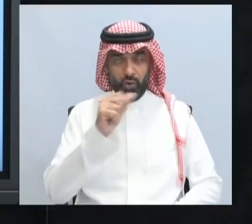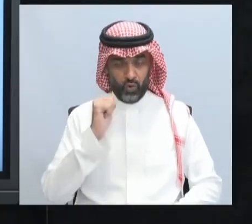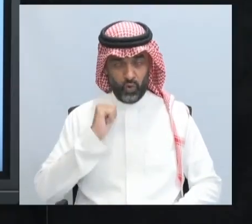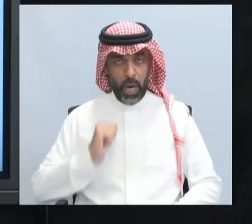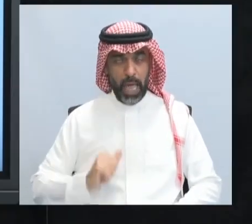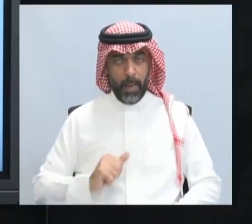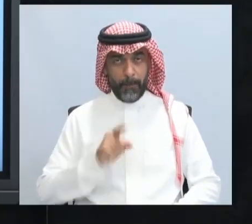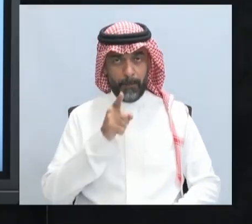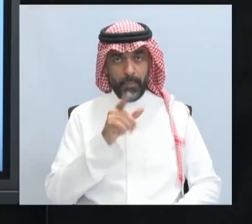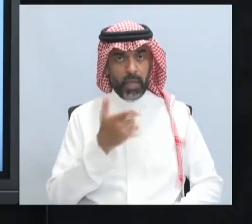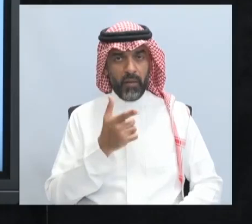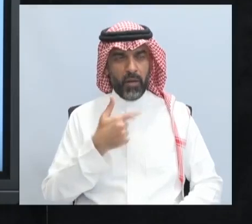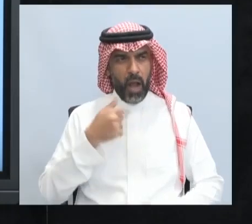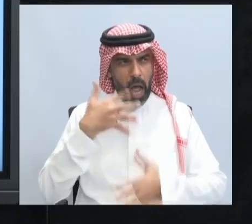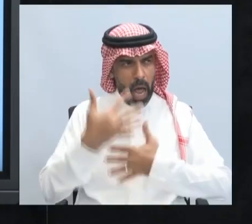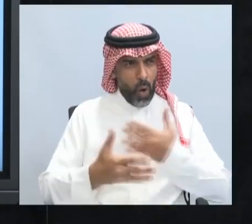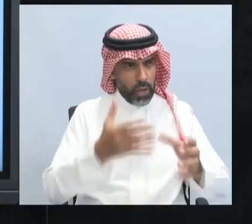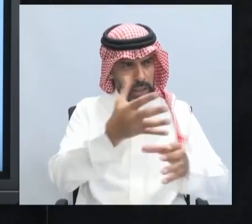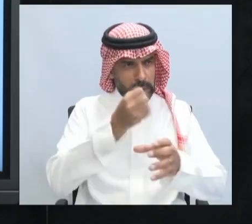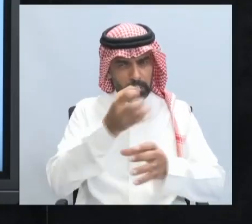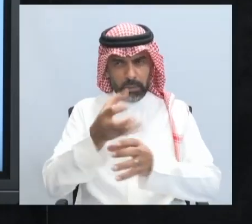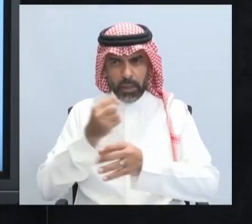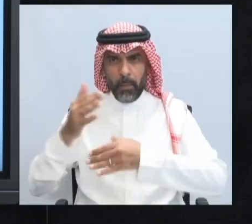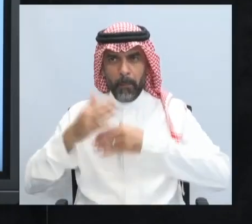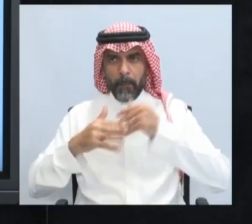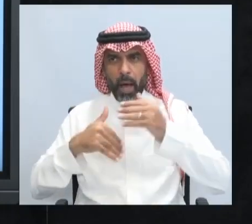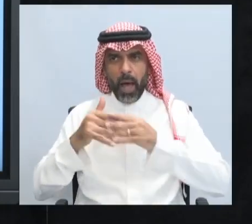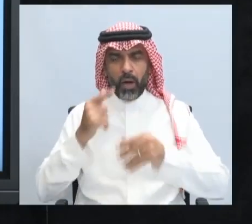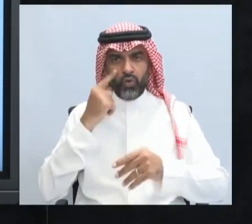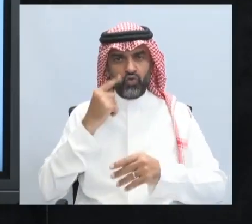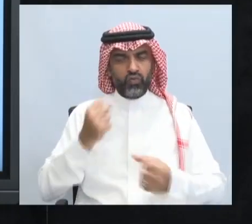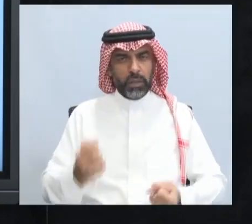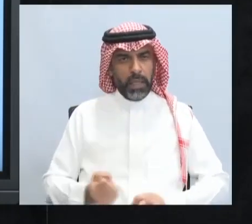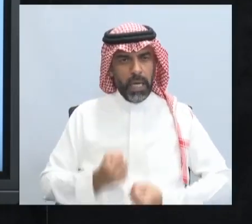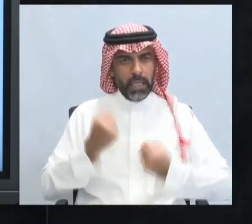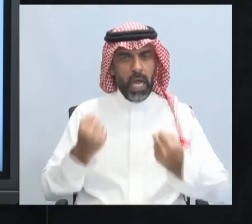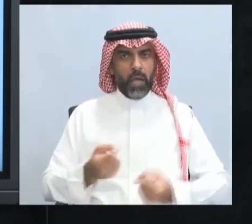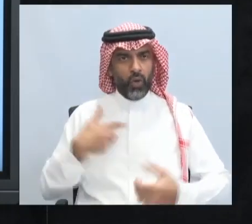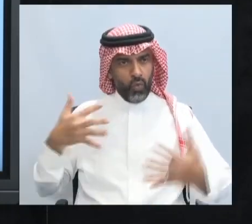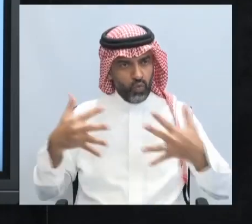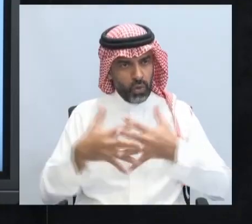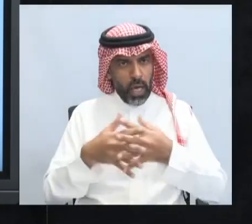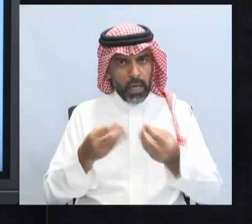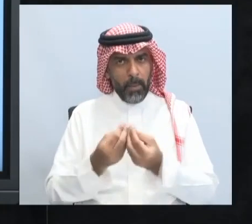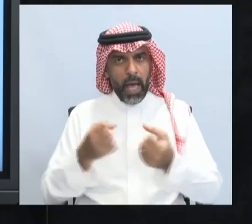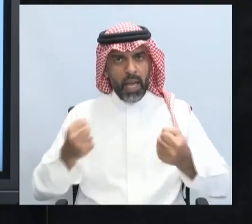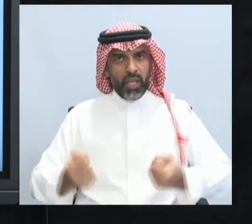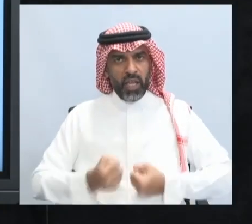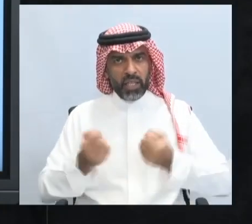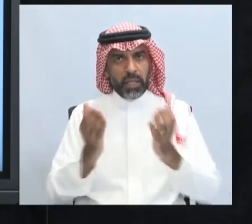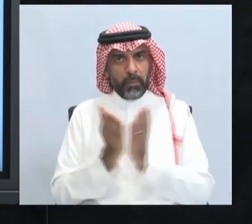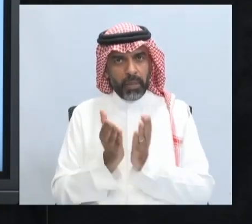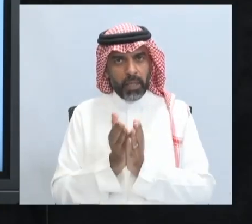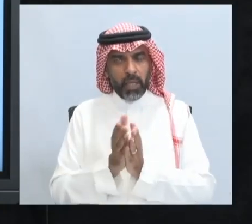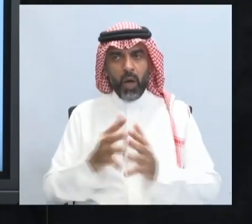هذا الامر نكتسب المهارات من خلال الانشطه اللاصفيه من خلال مشاركه في النشاط المدرسي من خلال مشاركه